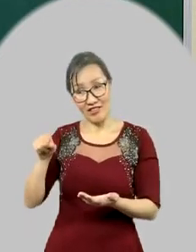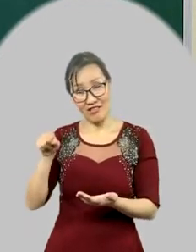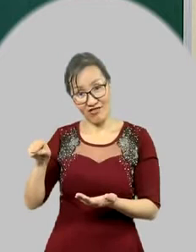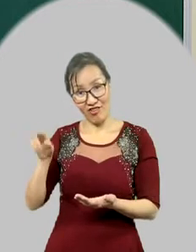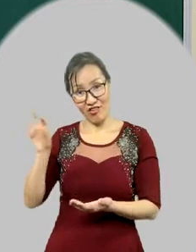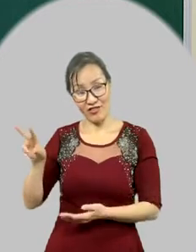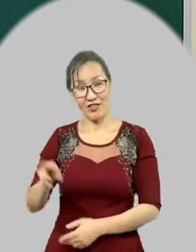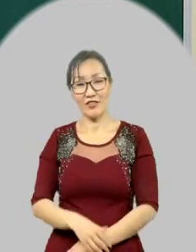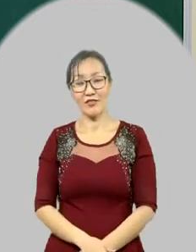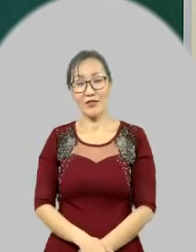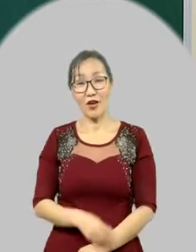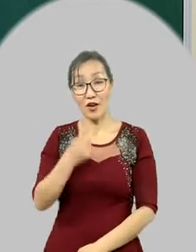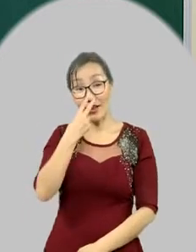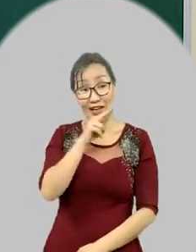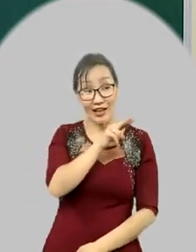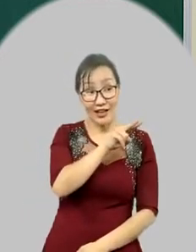ажиглая.